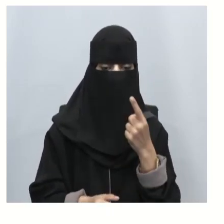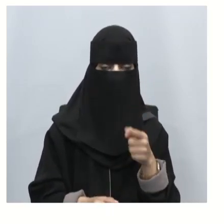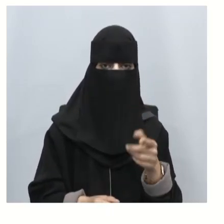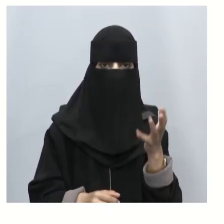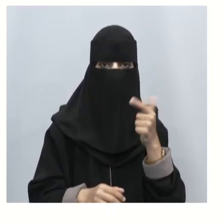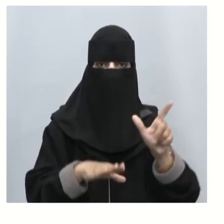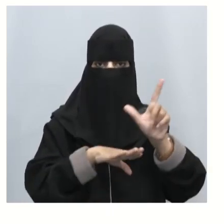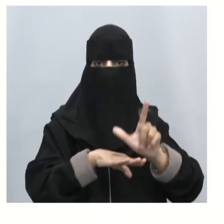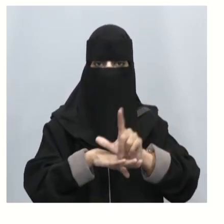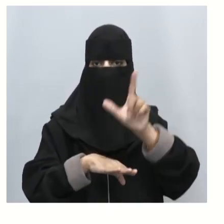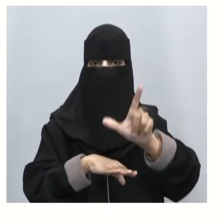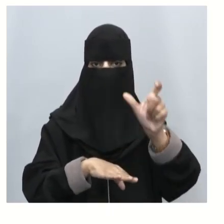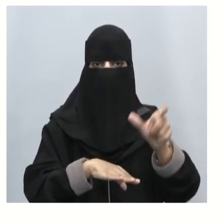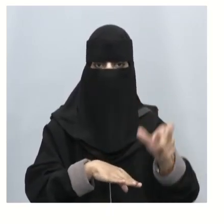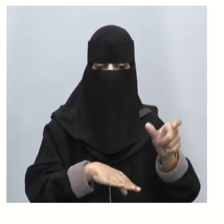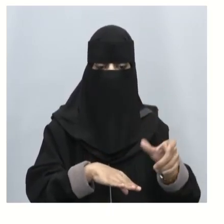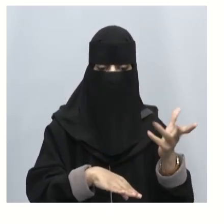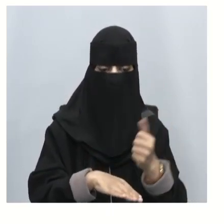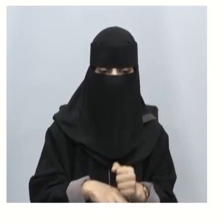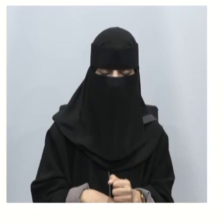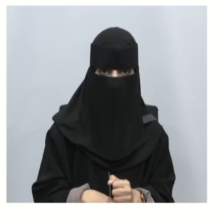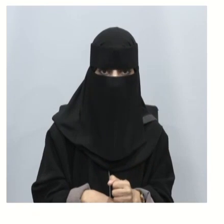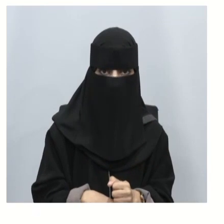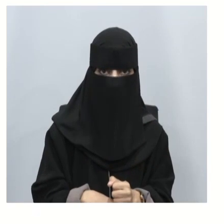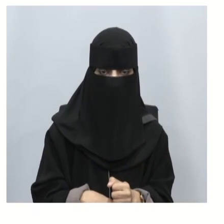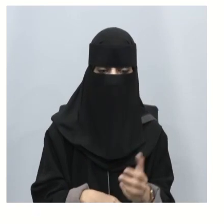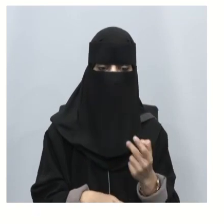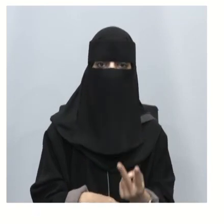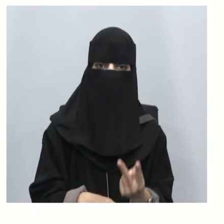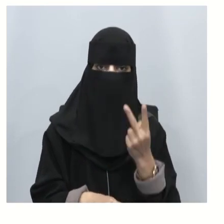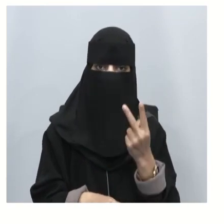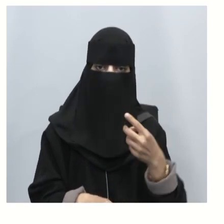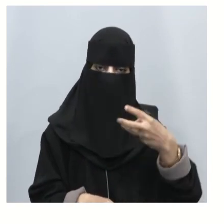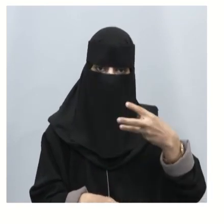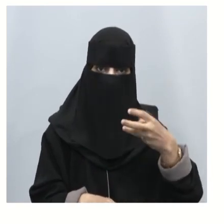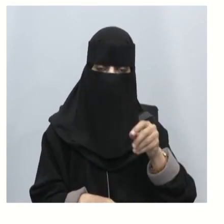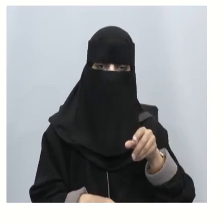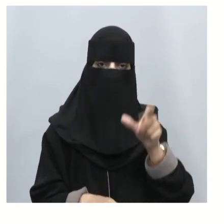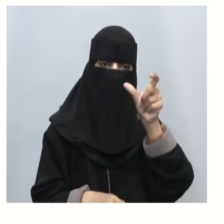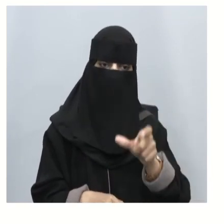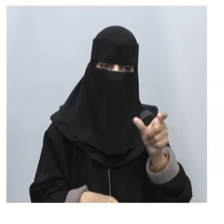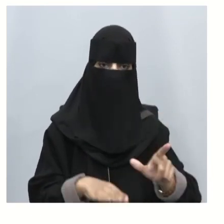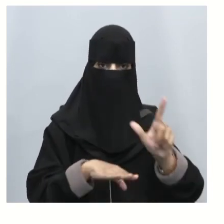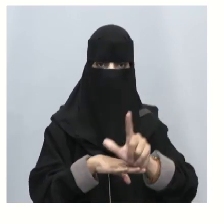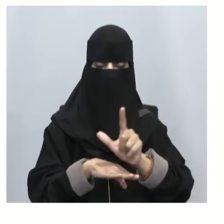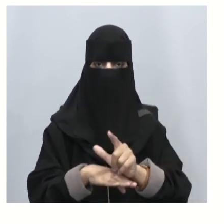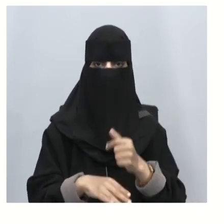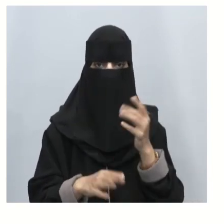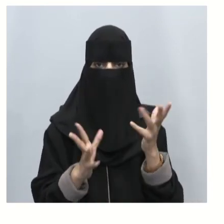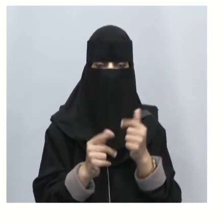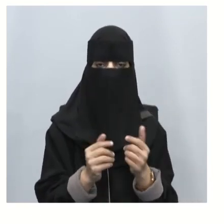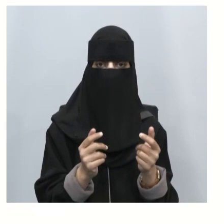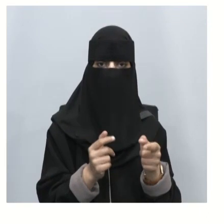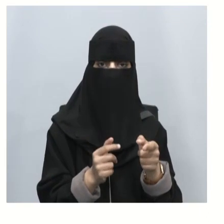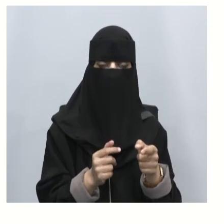الدوله ممتاز اذا سبع وثلاثون خليفه فبالتالي عدد